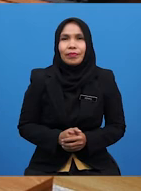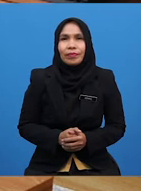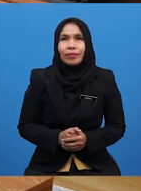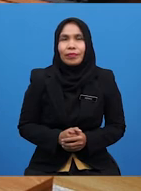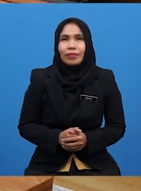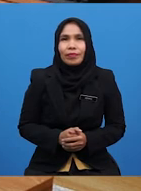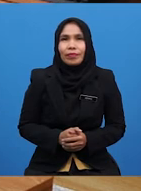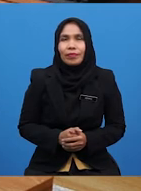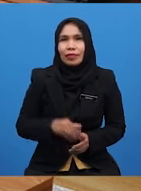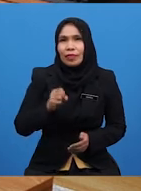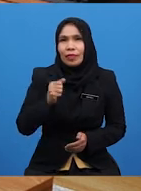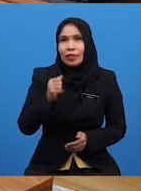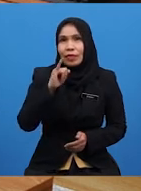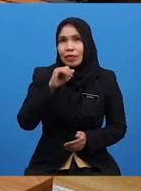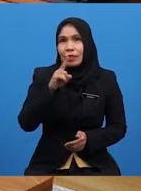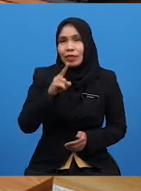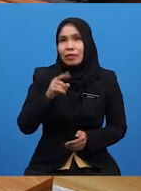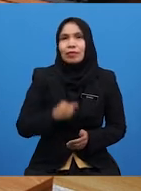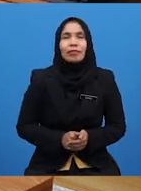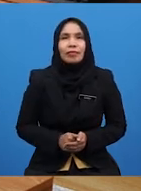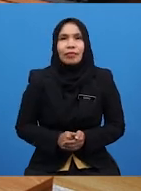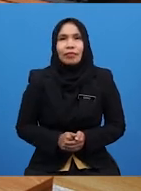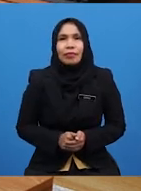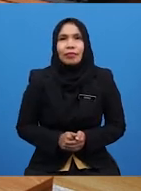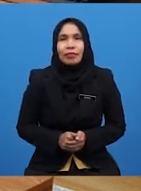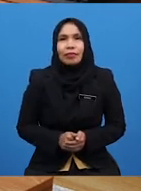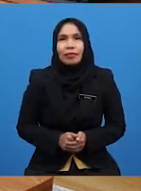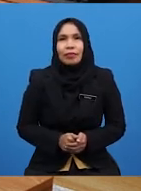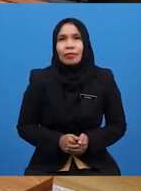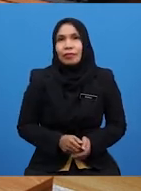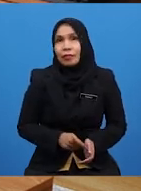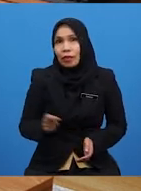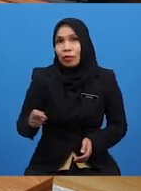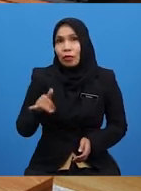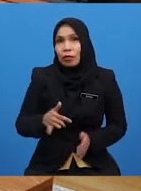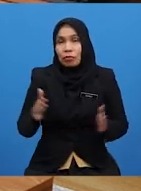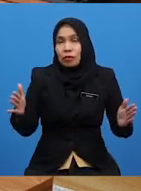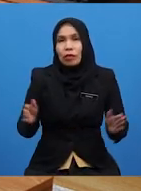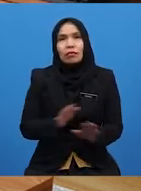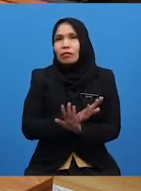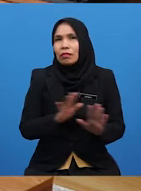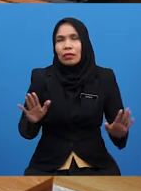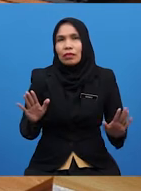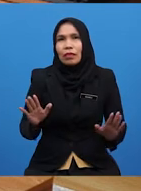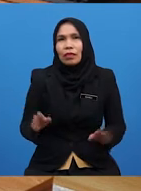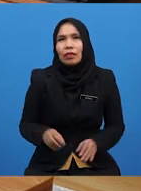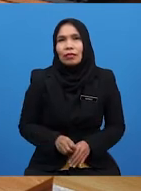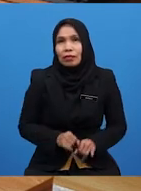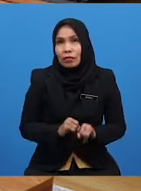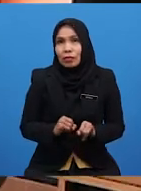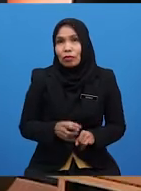Nature dan sastra boat prabot yang terlalu besar tidak sesuai untuk bilik yang kecil dan begitulah